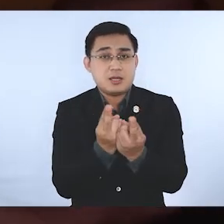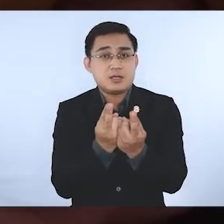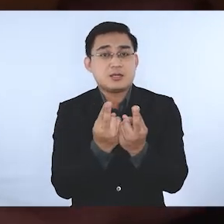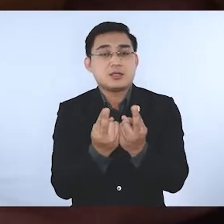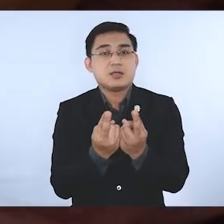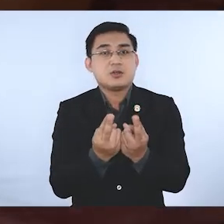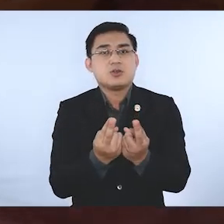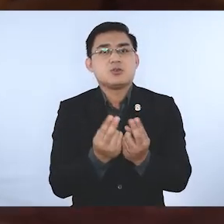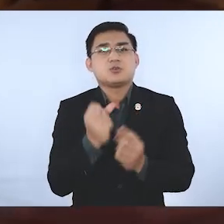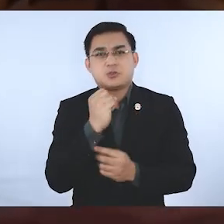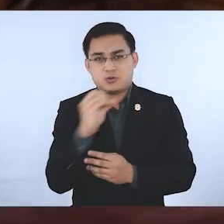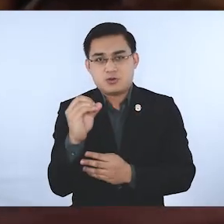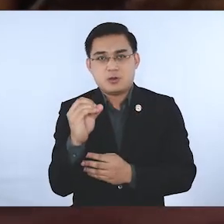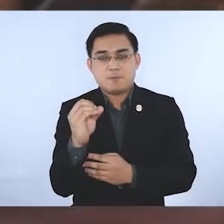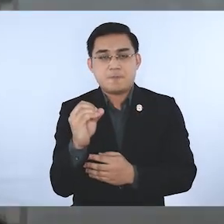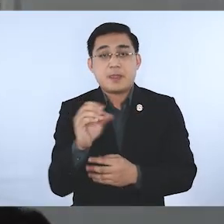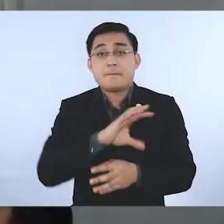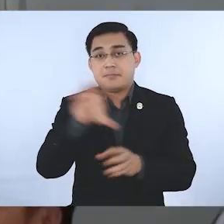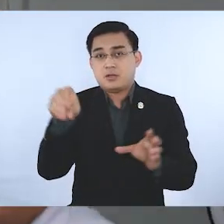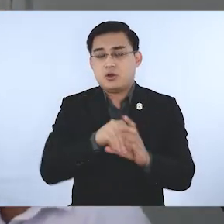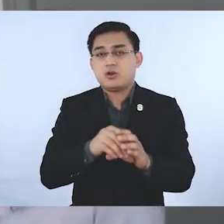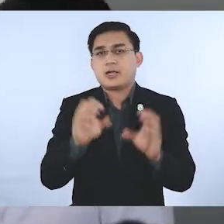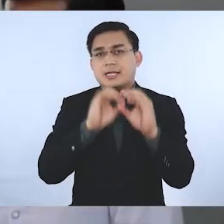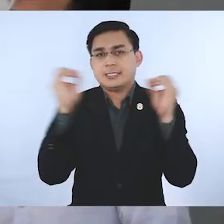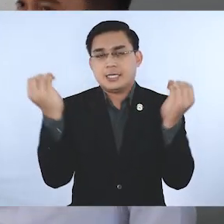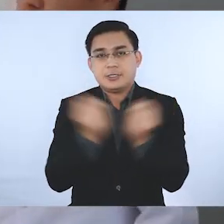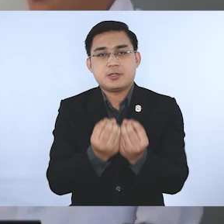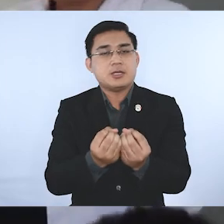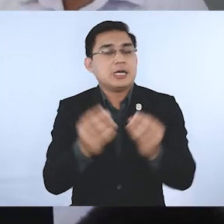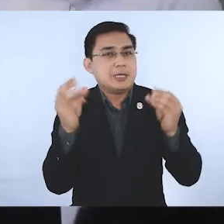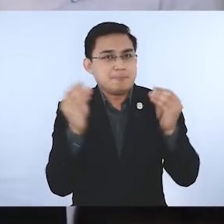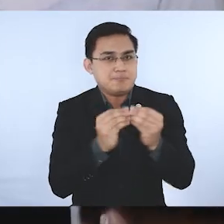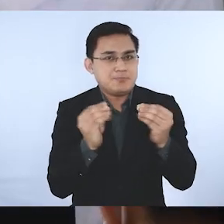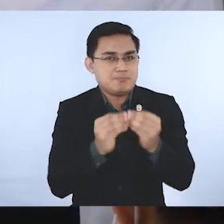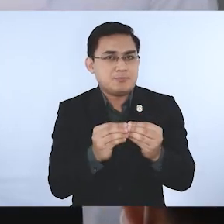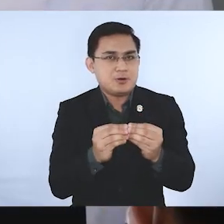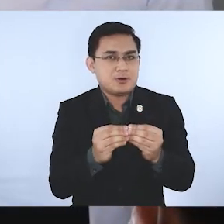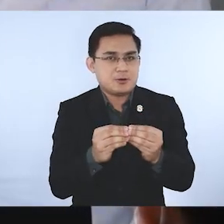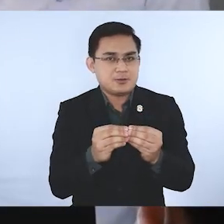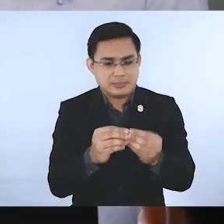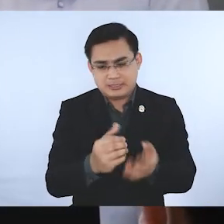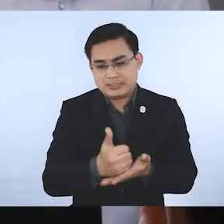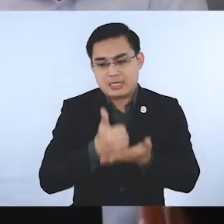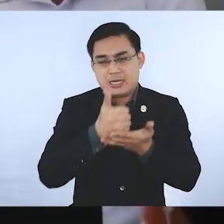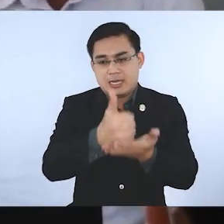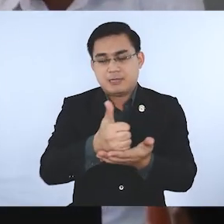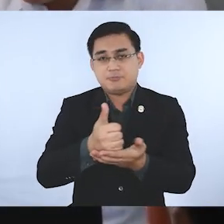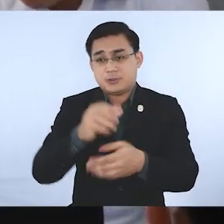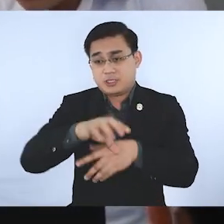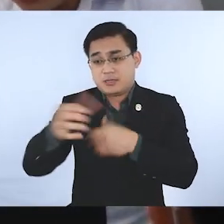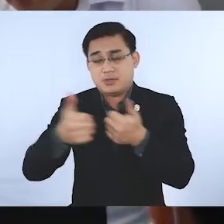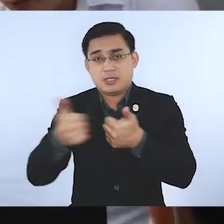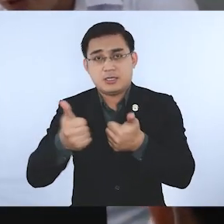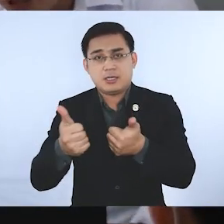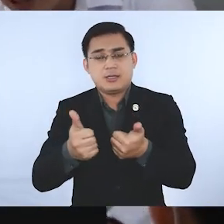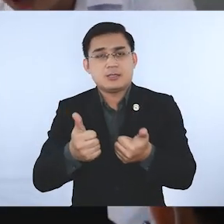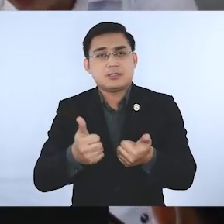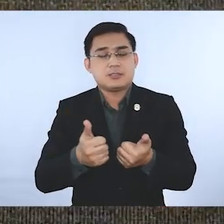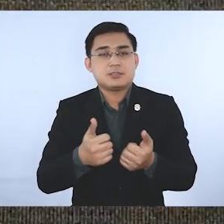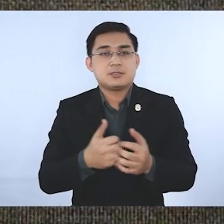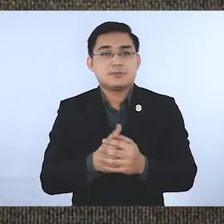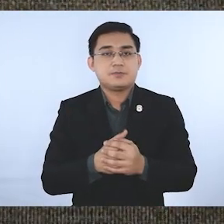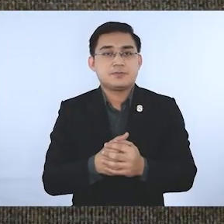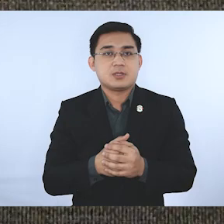mga nasa Kapisanan ay lalong makatuwang ng pamamahala sa ganitong mga